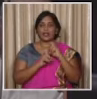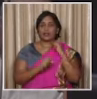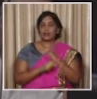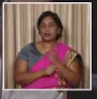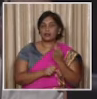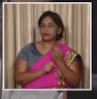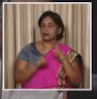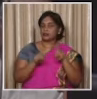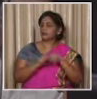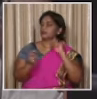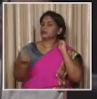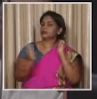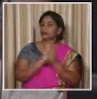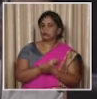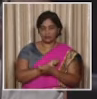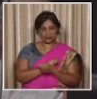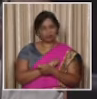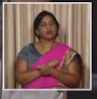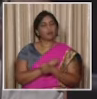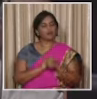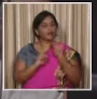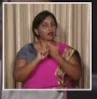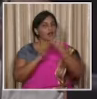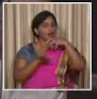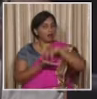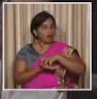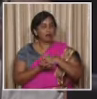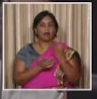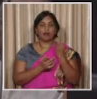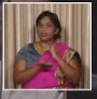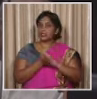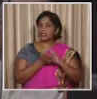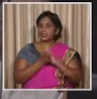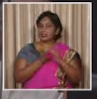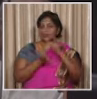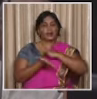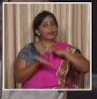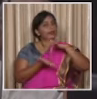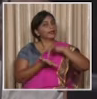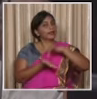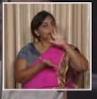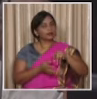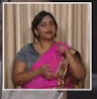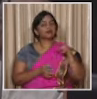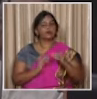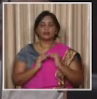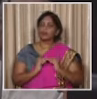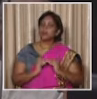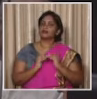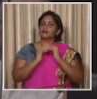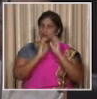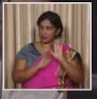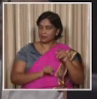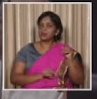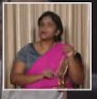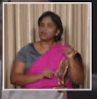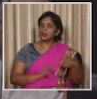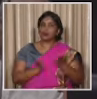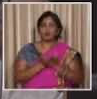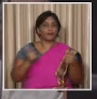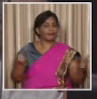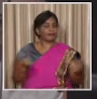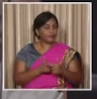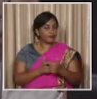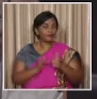ආර්ථිකයක් බවට පරිවර්තනය කරමින් කලාපීය ආර්ථික සේවා කේන්ද්‍රස්ථානයක් ලෙස සංවර්ධනය කරනවා. වරාය